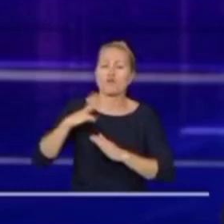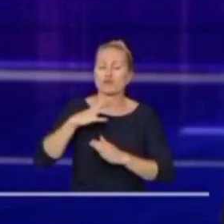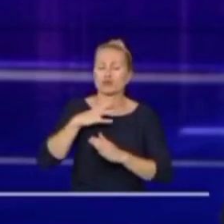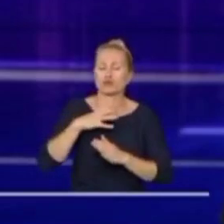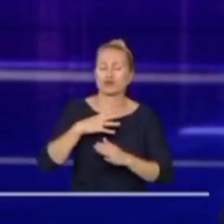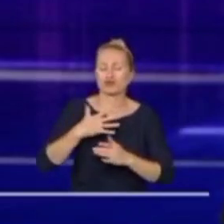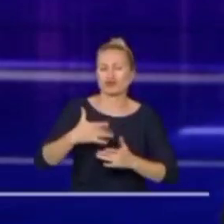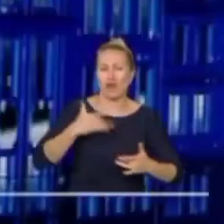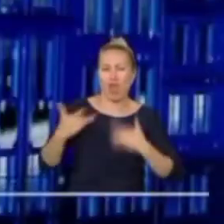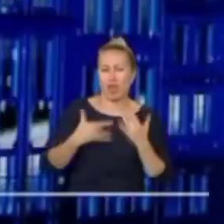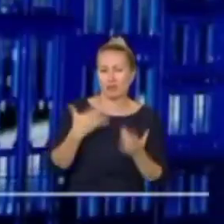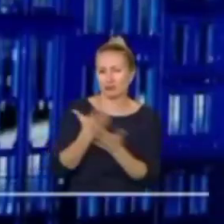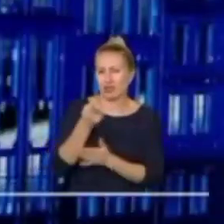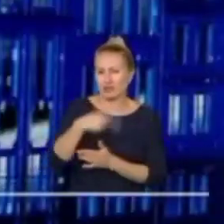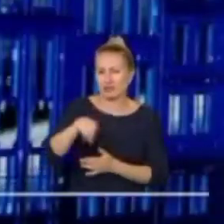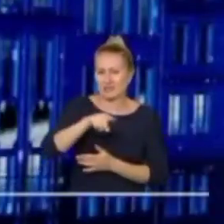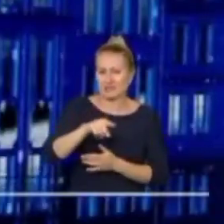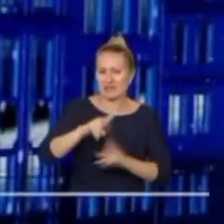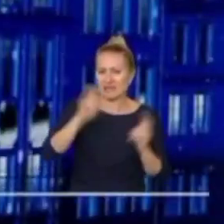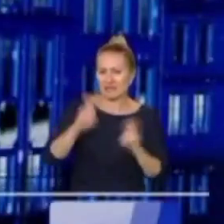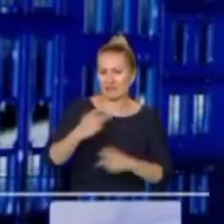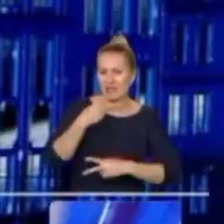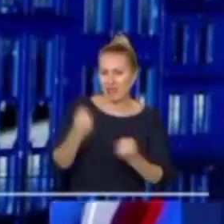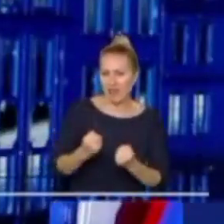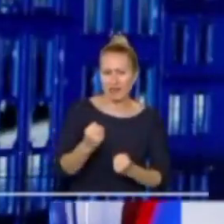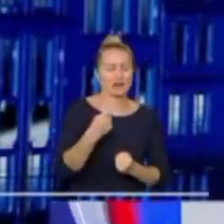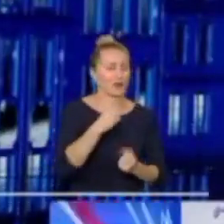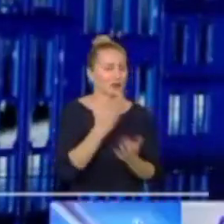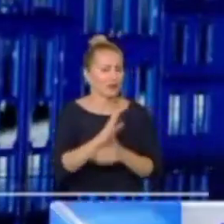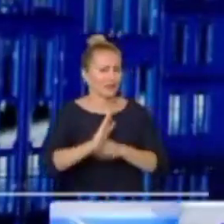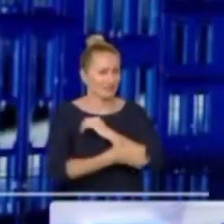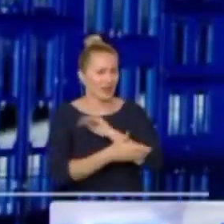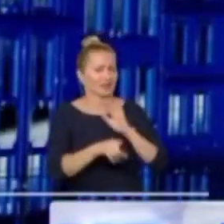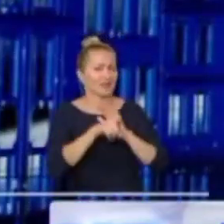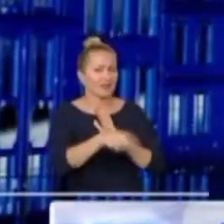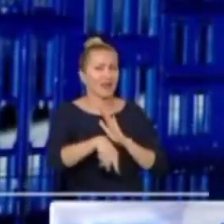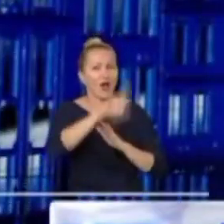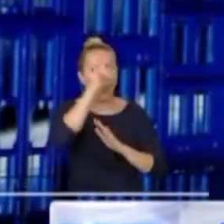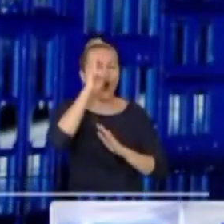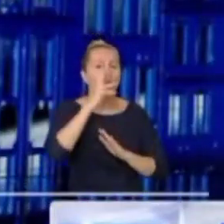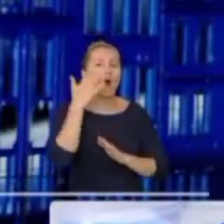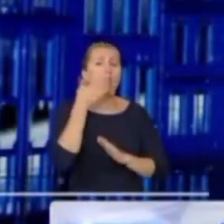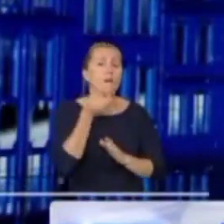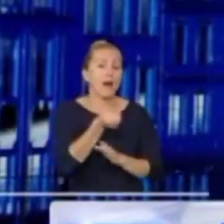by wybudować rocznie ponad 200 oczyszczalni ścieków. Jakub Sobieniowski, Fakty.